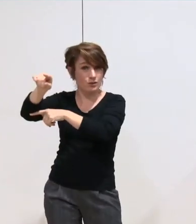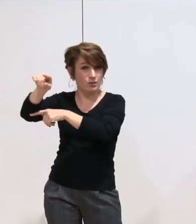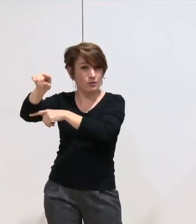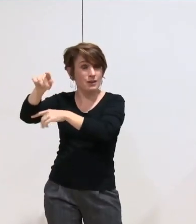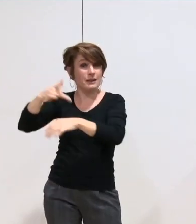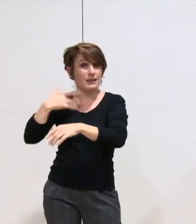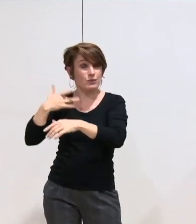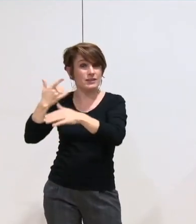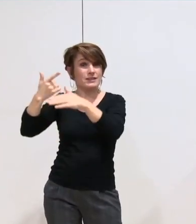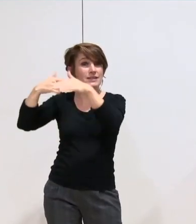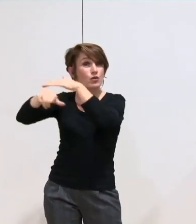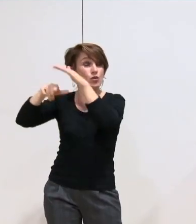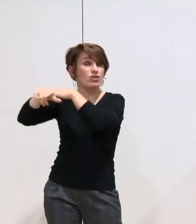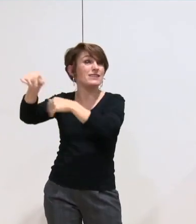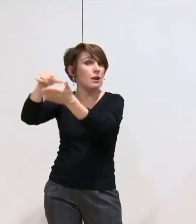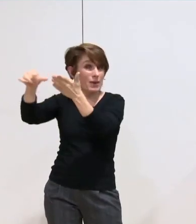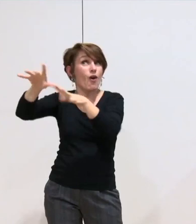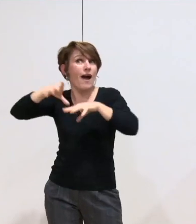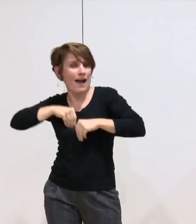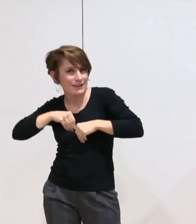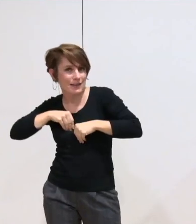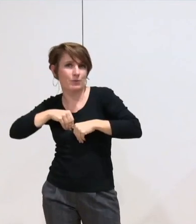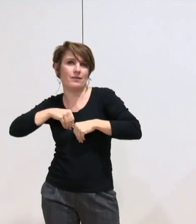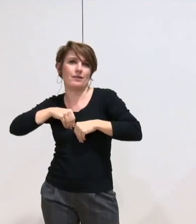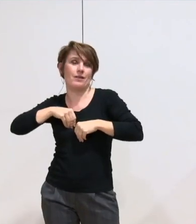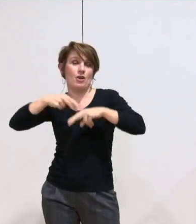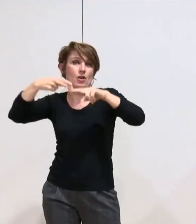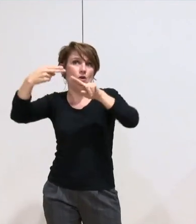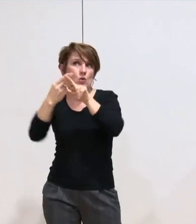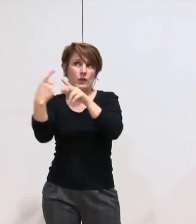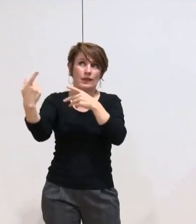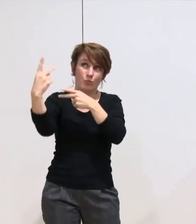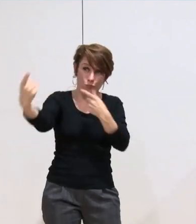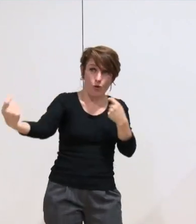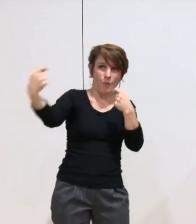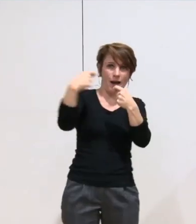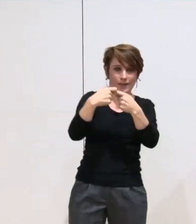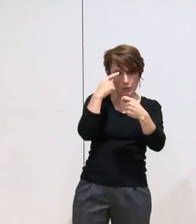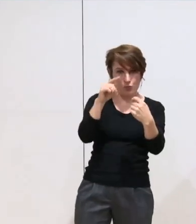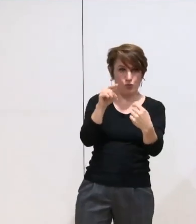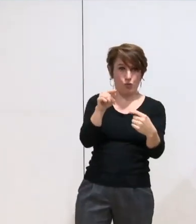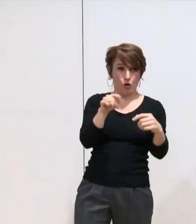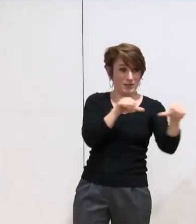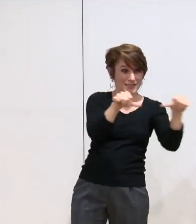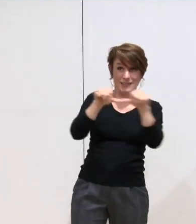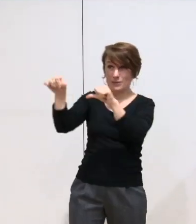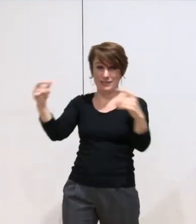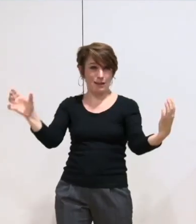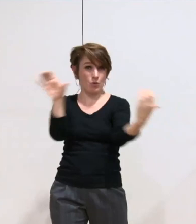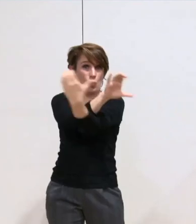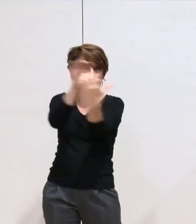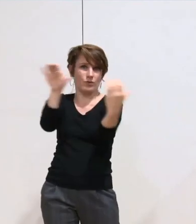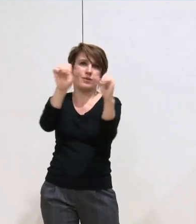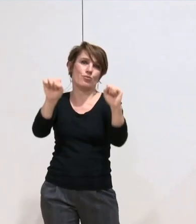commun des outils qui permettent la communication des systèmes. Voilà. Mais je crois qu'il faut... c'est